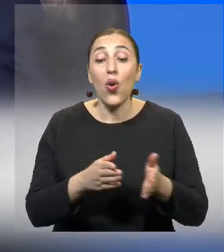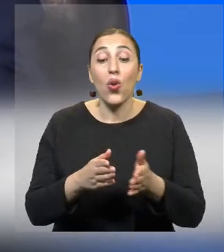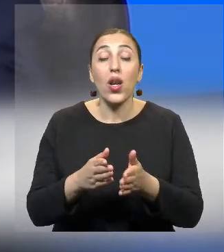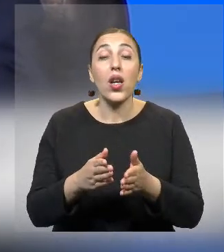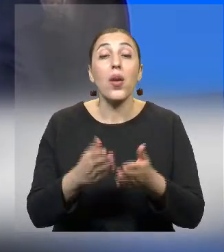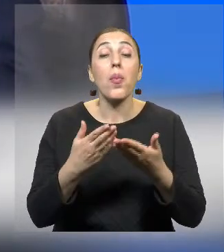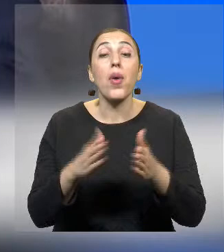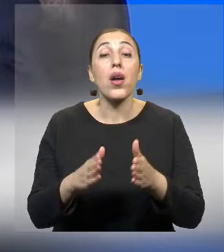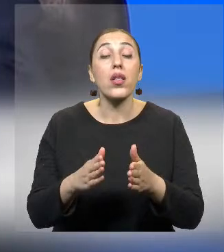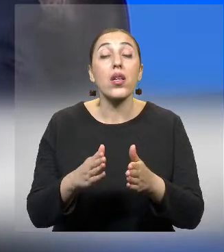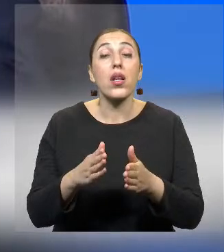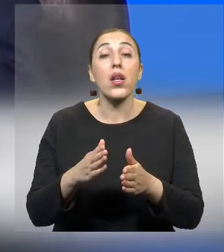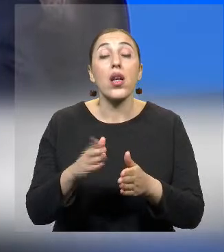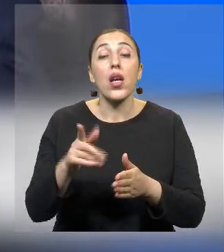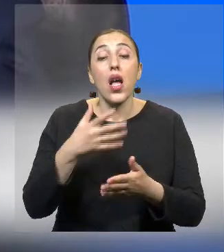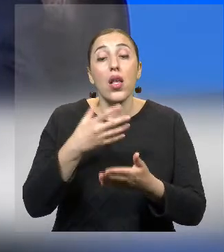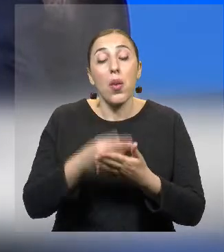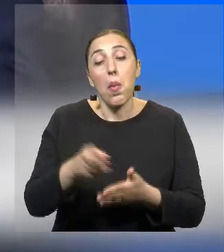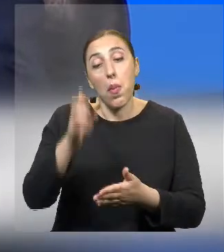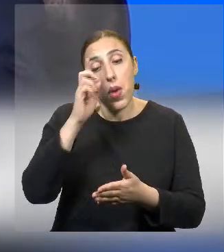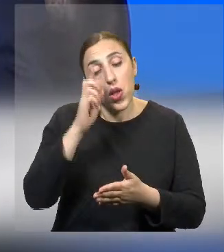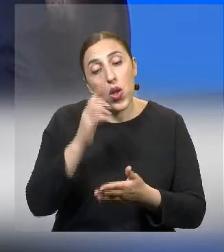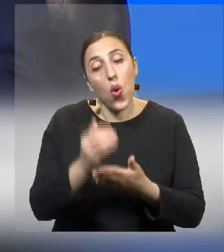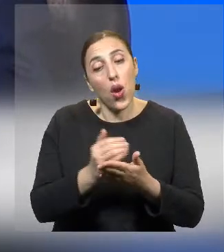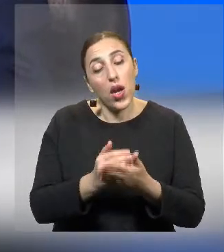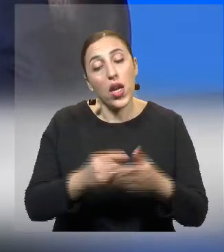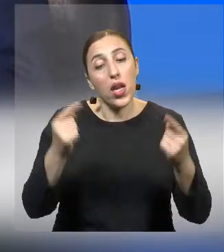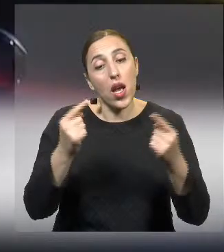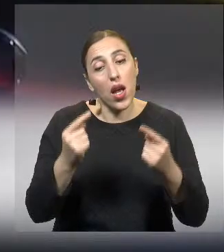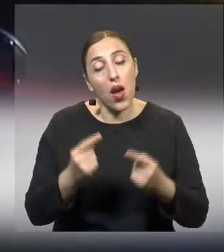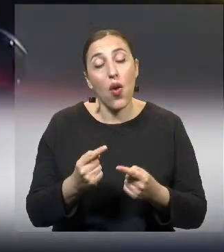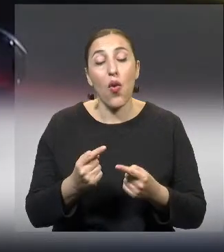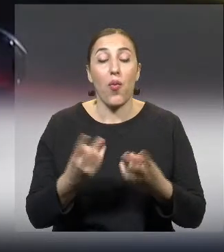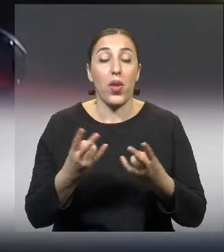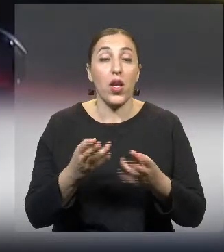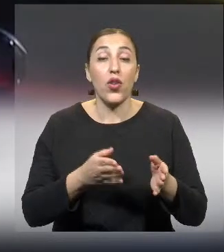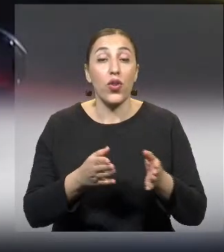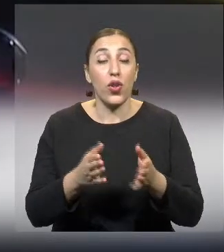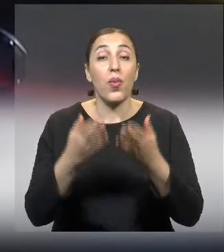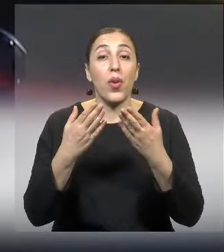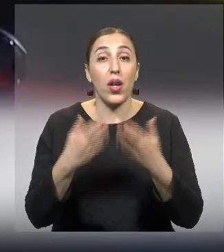ինքնիշխանության և ներքին օրենսդրությունների, ազգային օրենսդրությունների